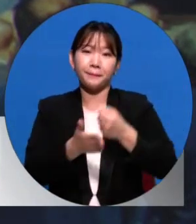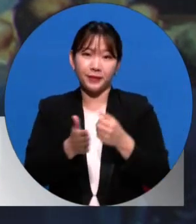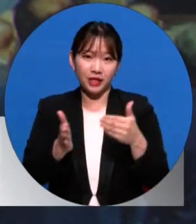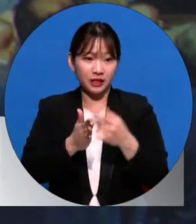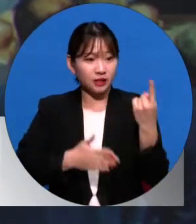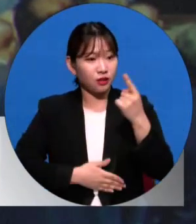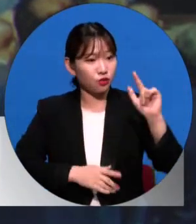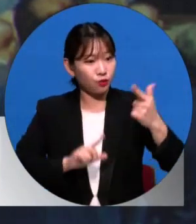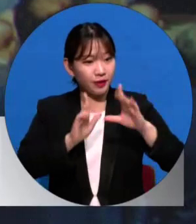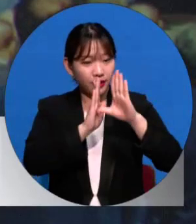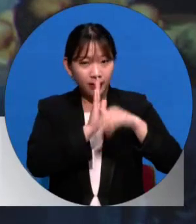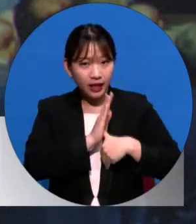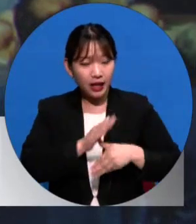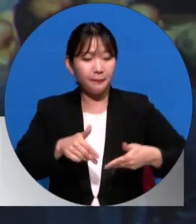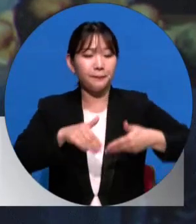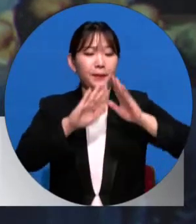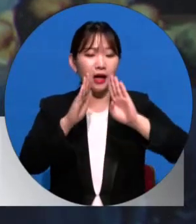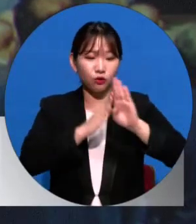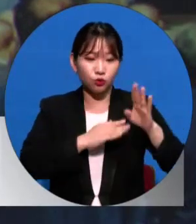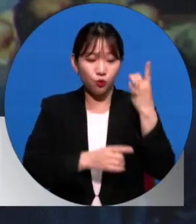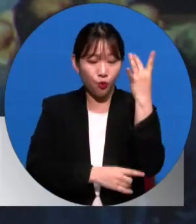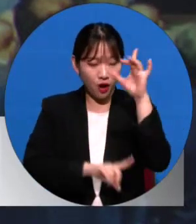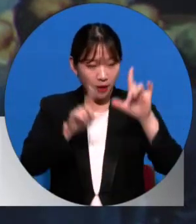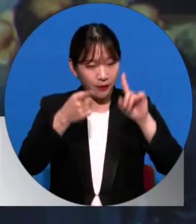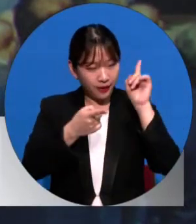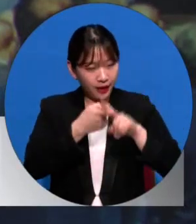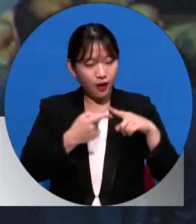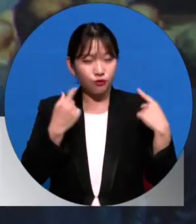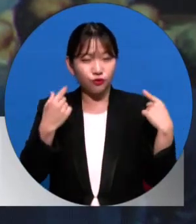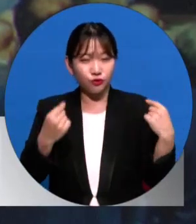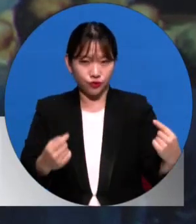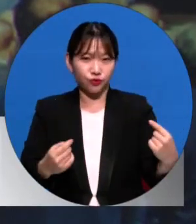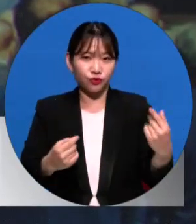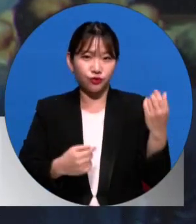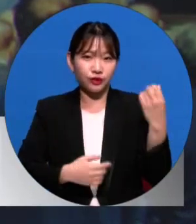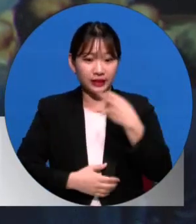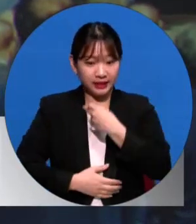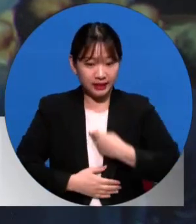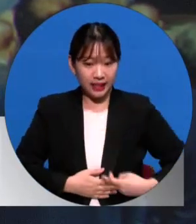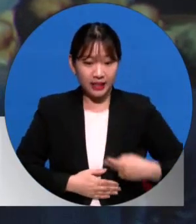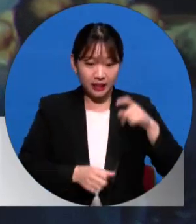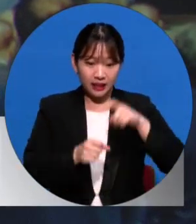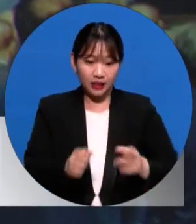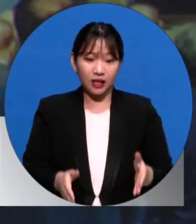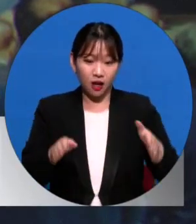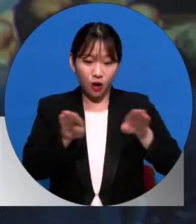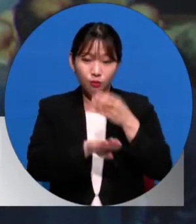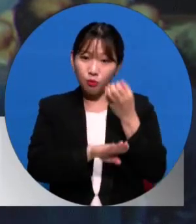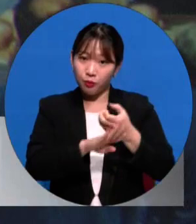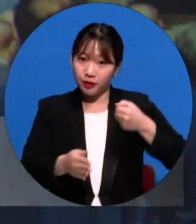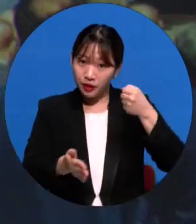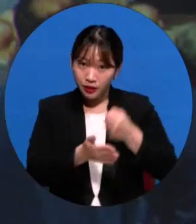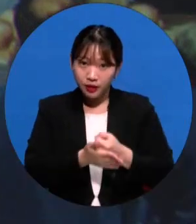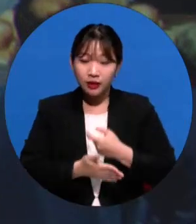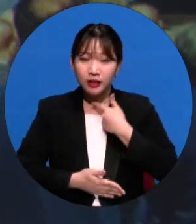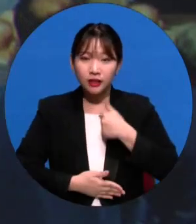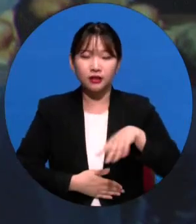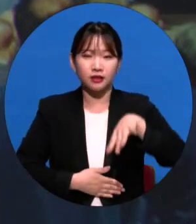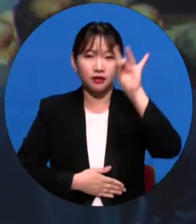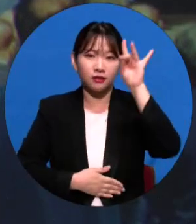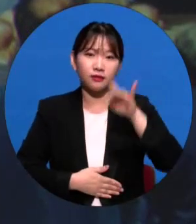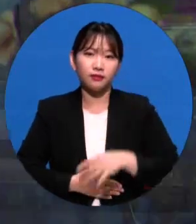1600년대 지어져 원형이 그대로 보존돼 있는데 재사용 건물이 보물로 지정되는 것은 처음입니다. 김진선